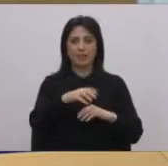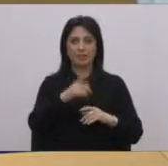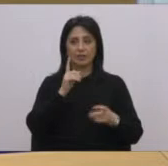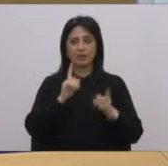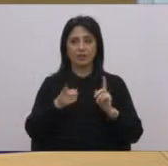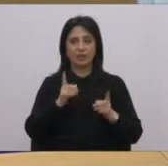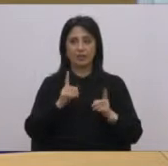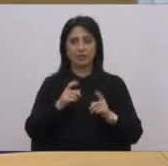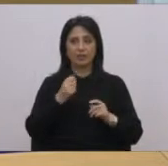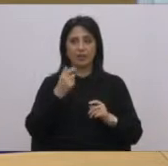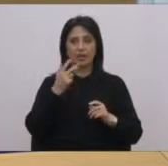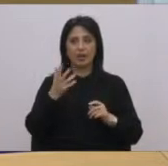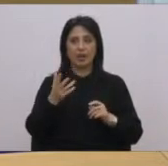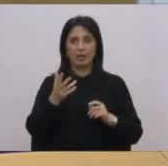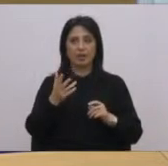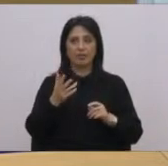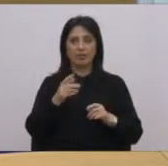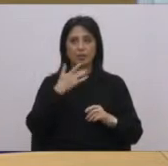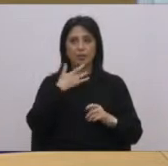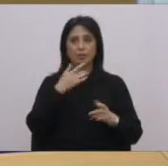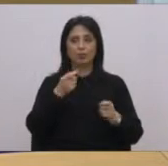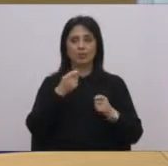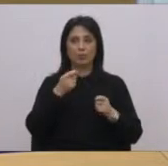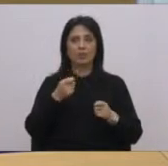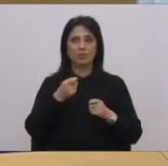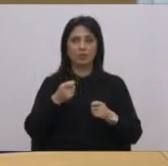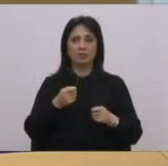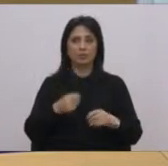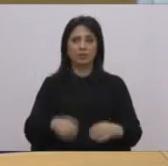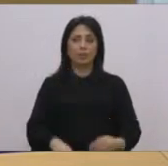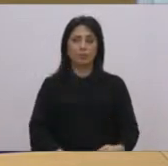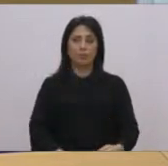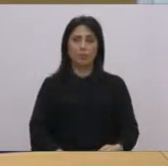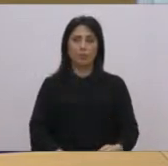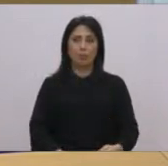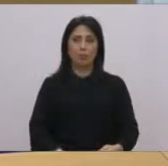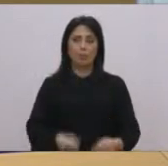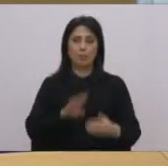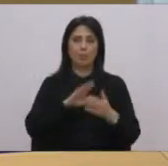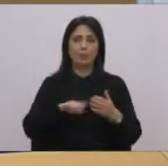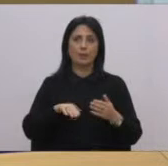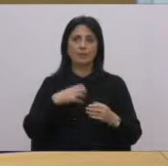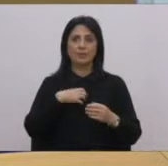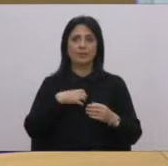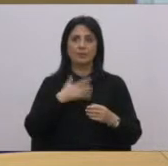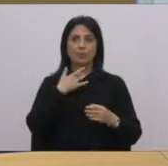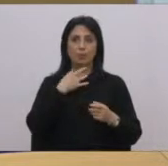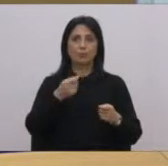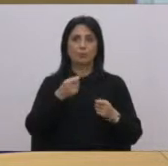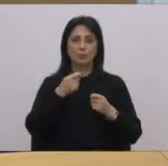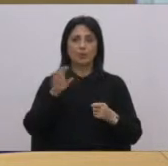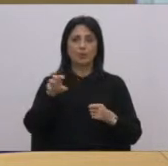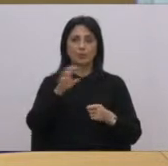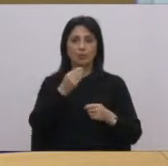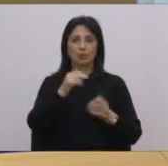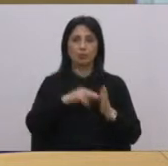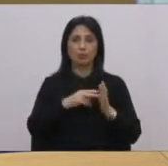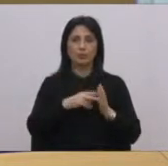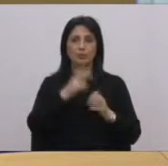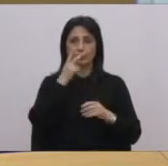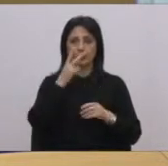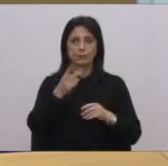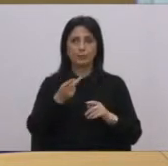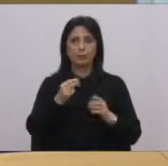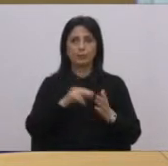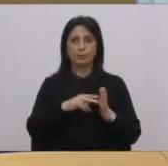რეალურად რამდენიმე მუნიციპალიტეტის გარდა ძირითადი მუნიციპალიტეტების ბიუჯეტებს რო შევხედოთ,